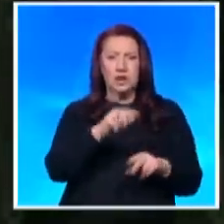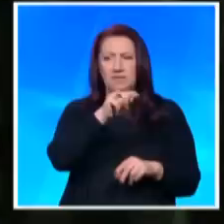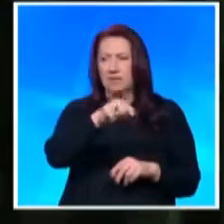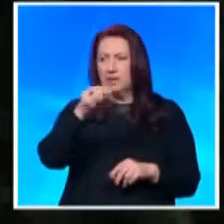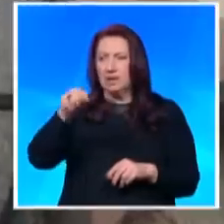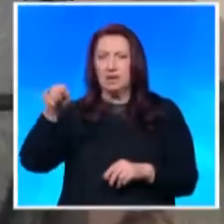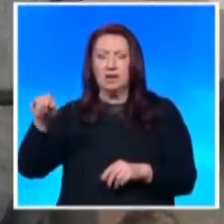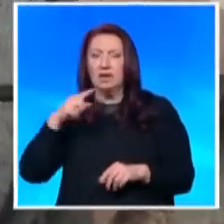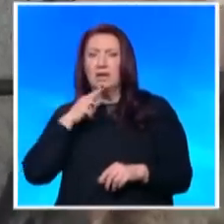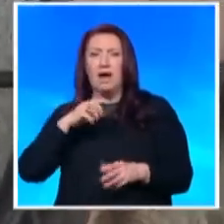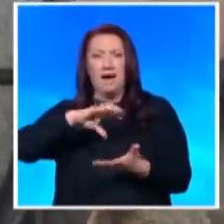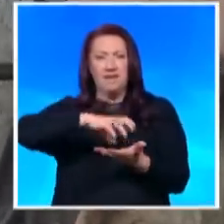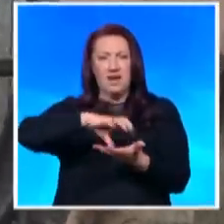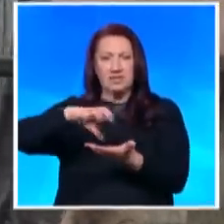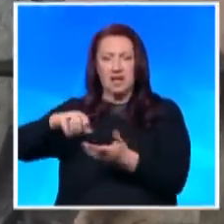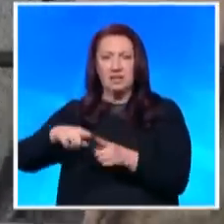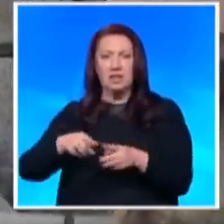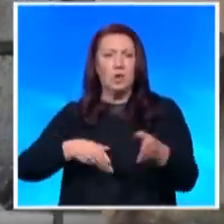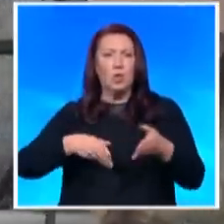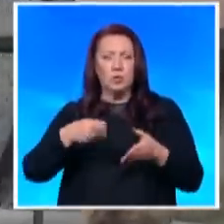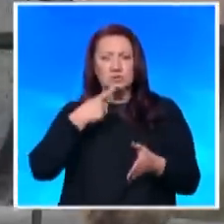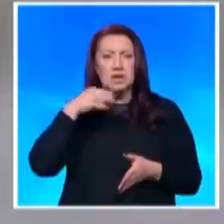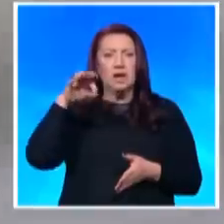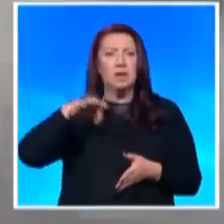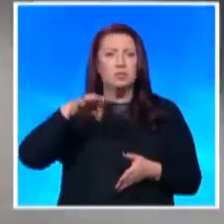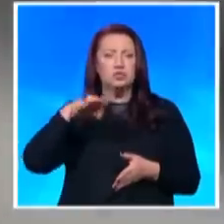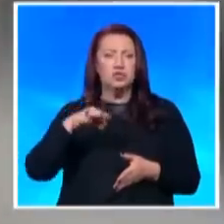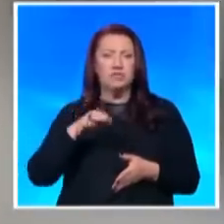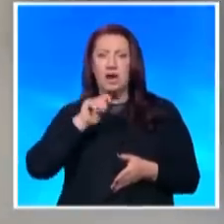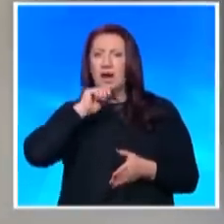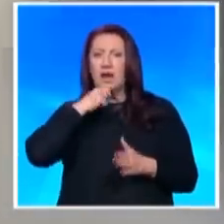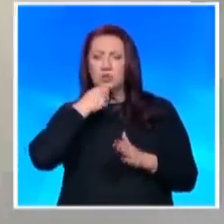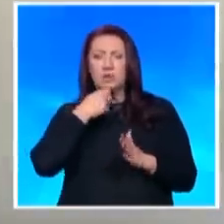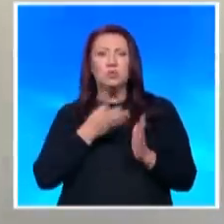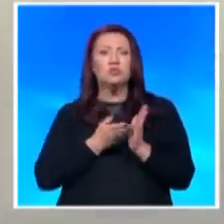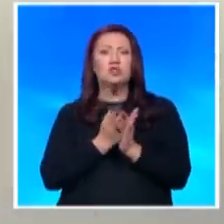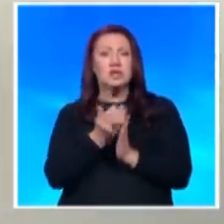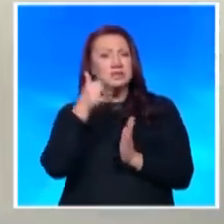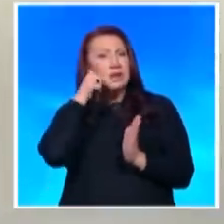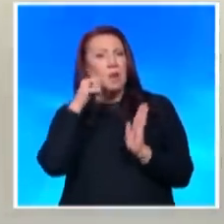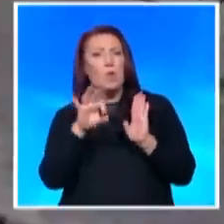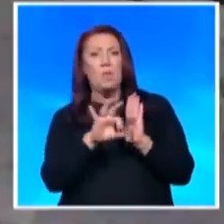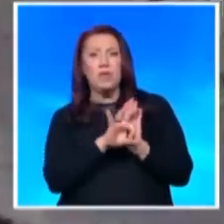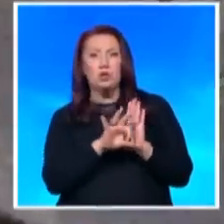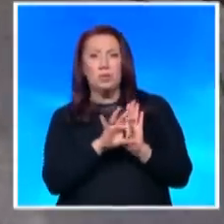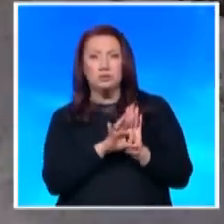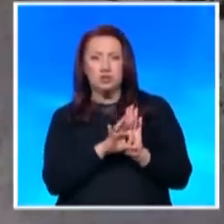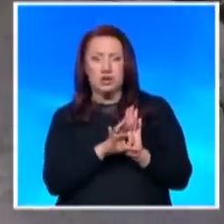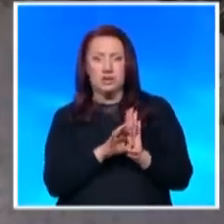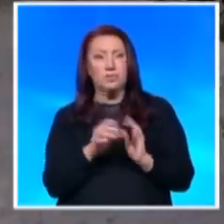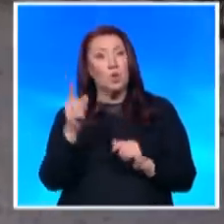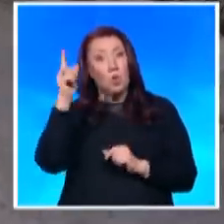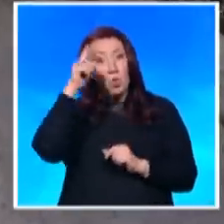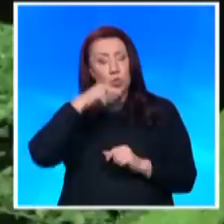а поръчките се осъществяват анонимно до адрес чрез мобилно приложение. Всичко за схемата ще ви разкажем